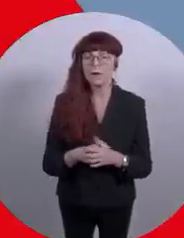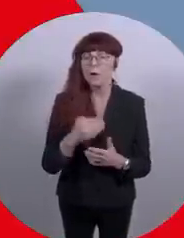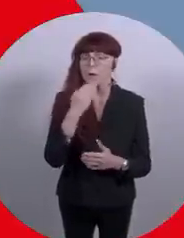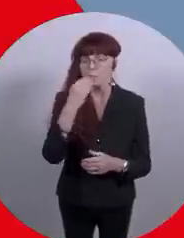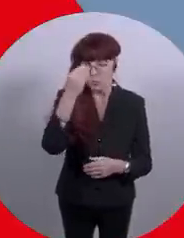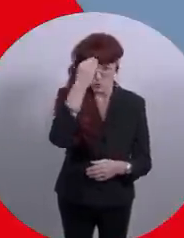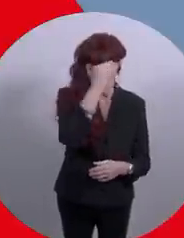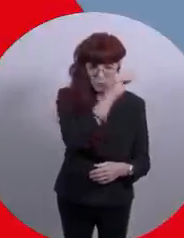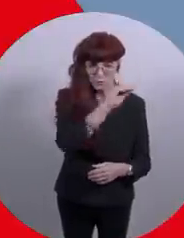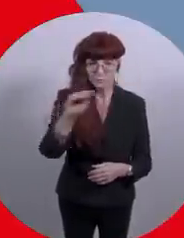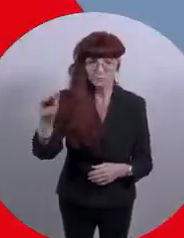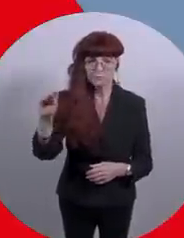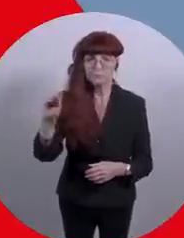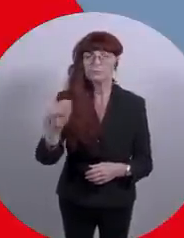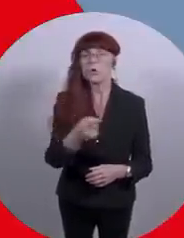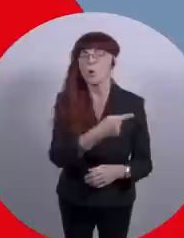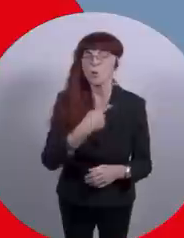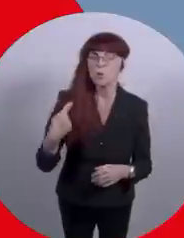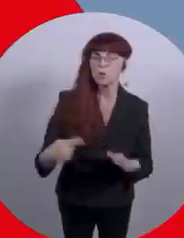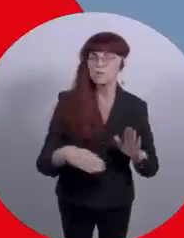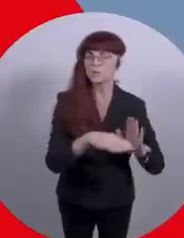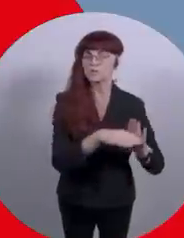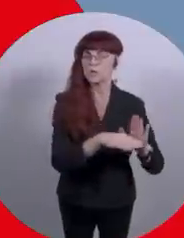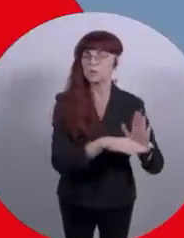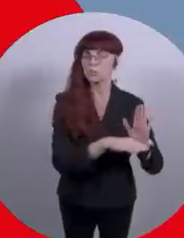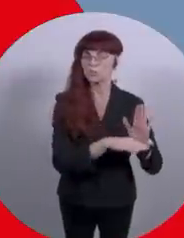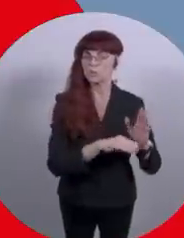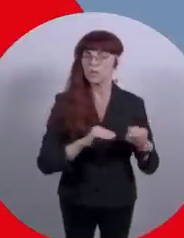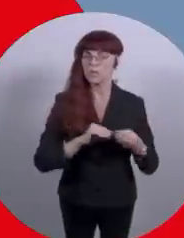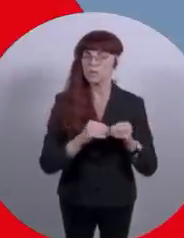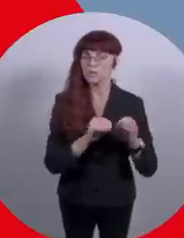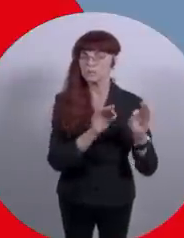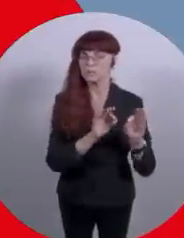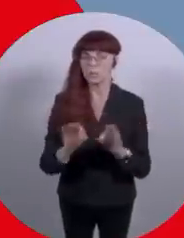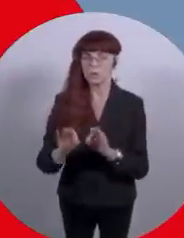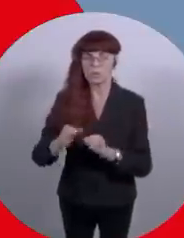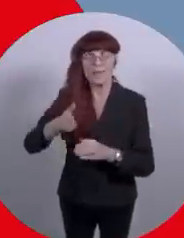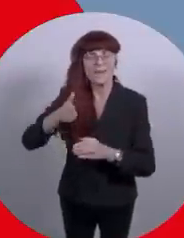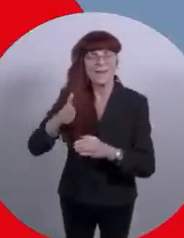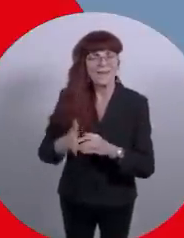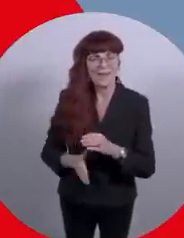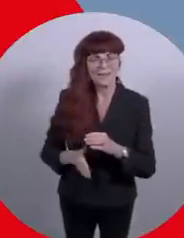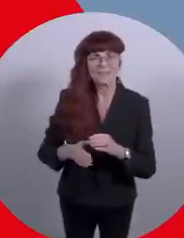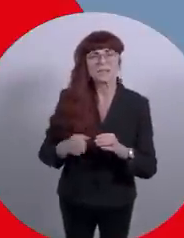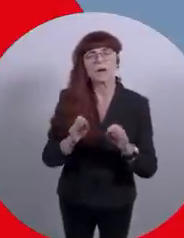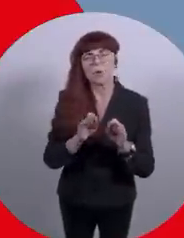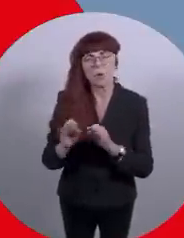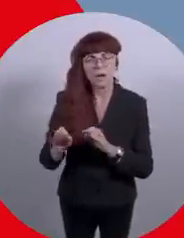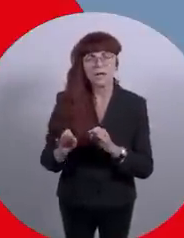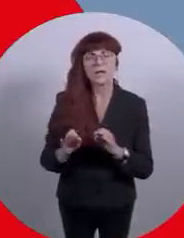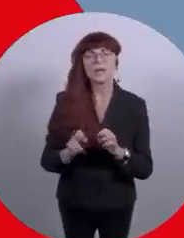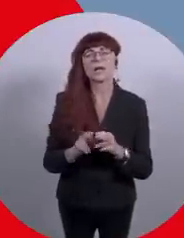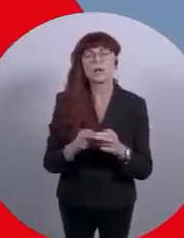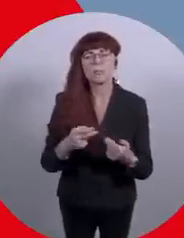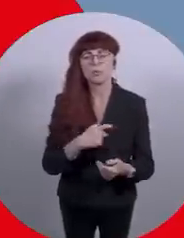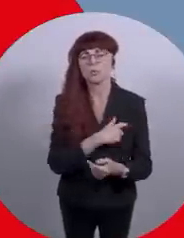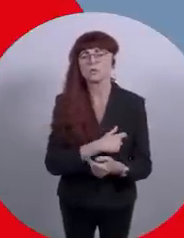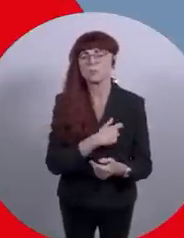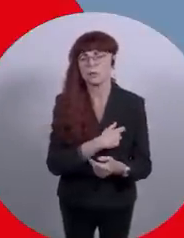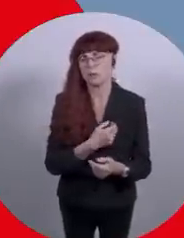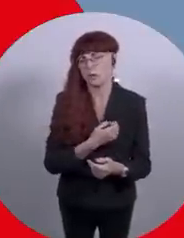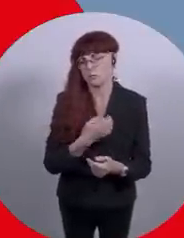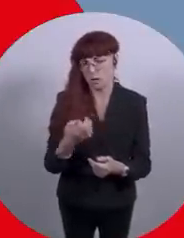dass entsprechend unserem Statut die Geschäftsordnung des letzten ordentlichen Bundesparteitages gilt